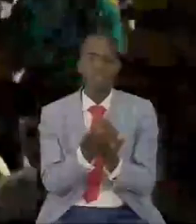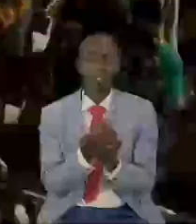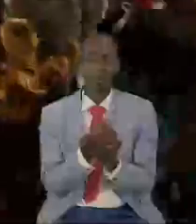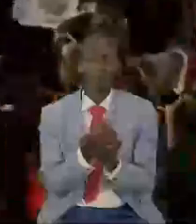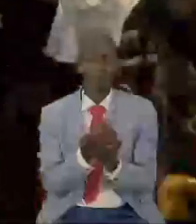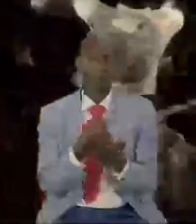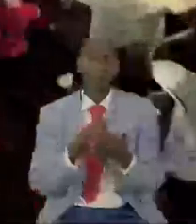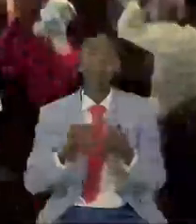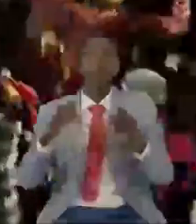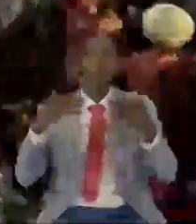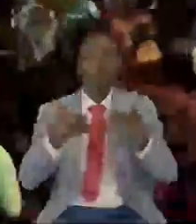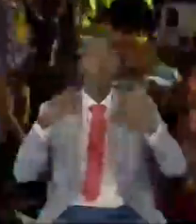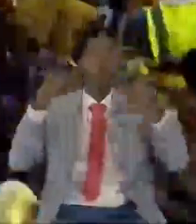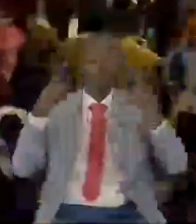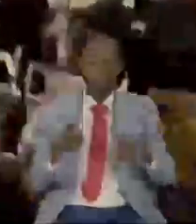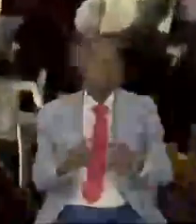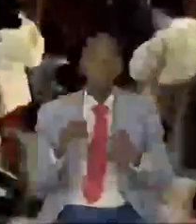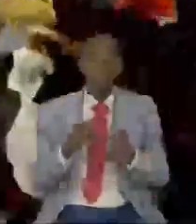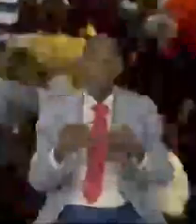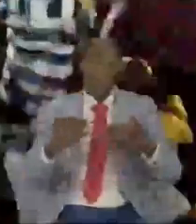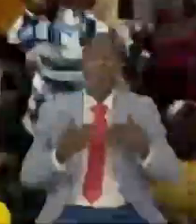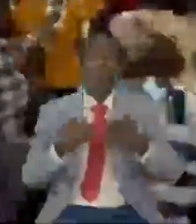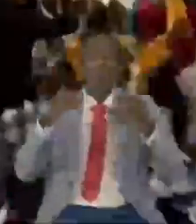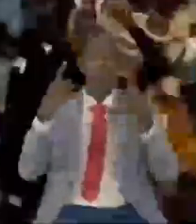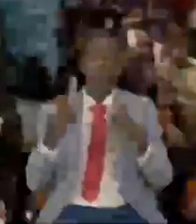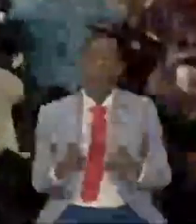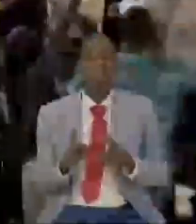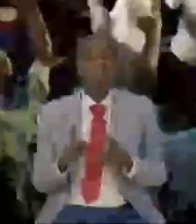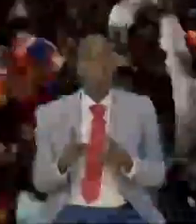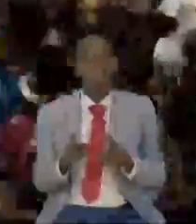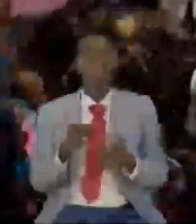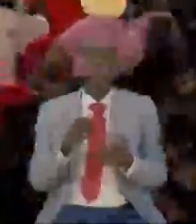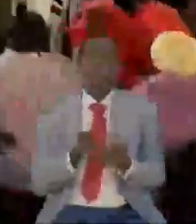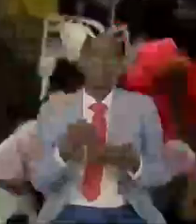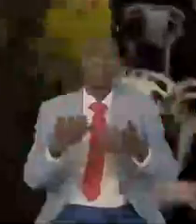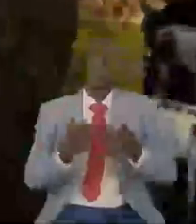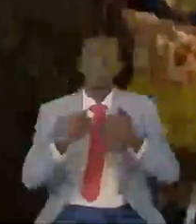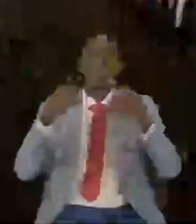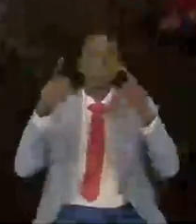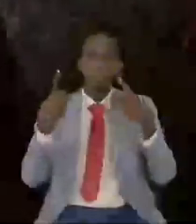C'est fait. C'est fait. C'est fait.